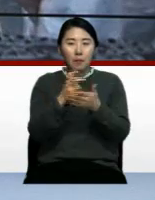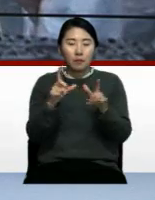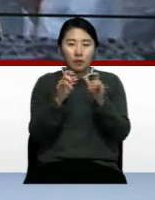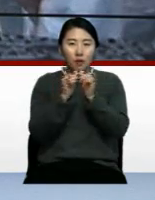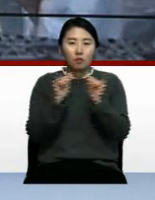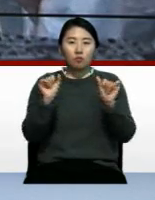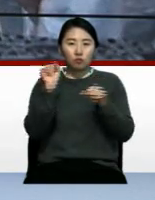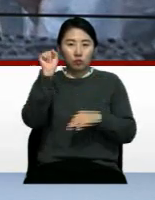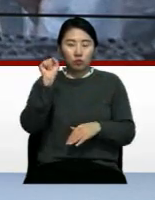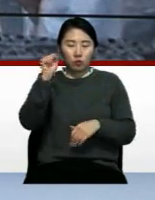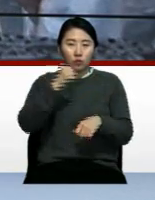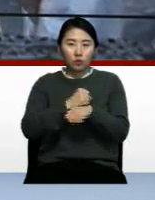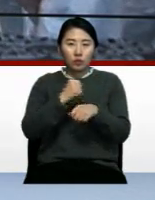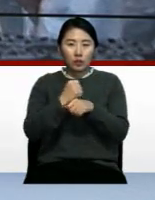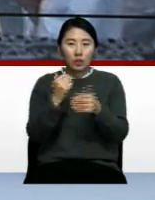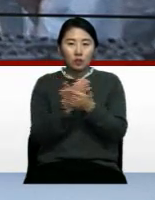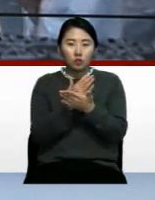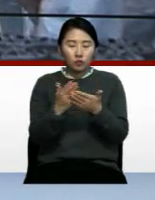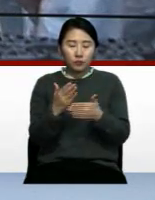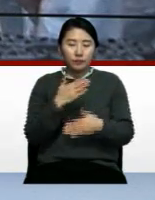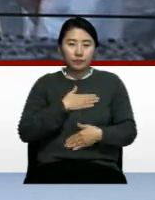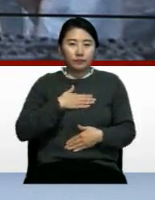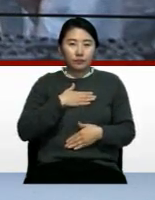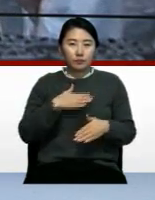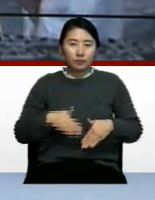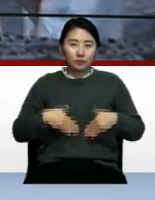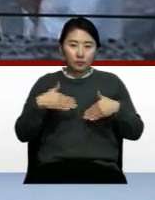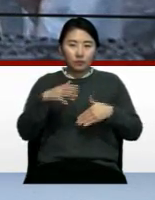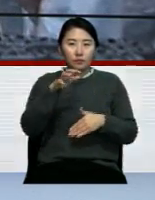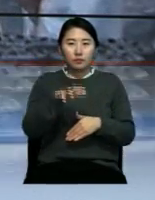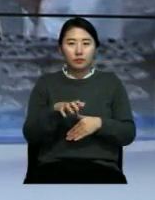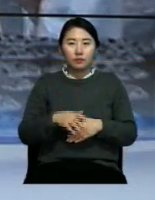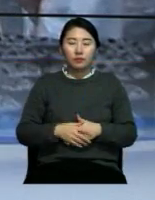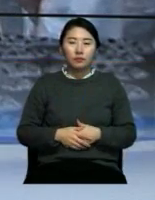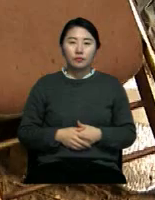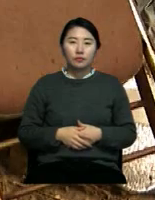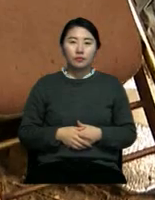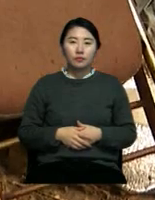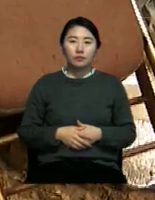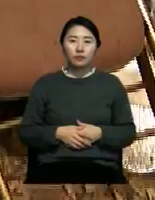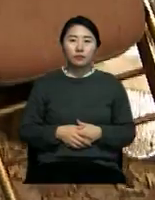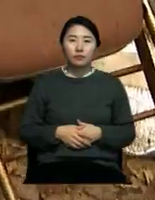범시민 운동인데요. 나눔으로 훈훈한 현장에 김정필 기자가 다녀왔습니다.